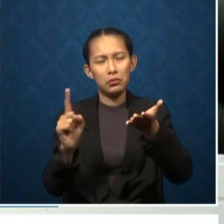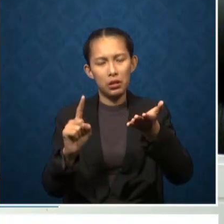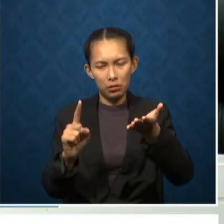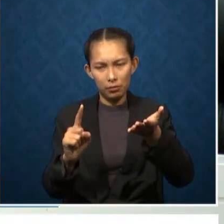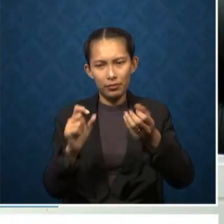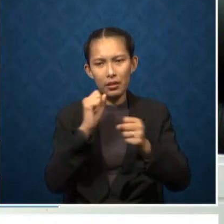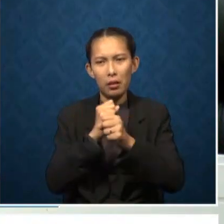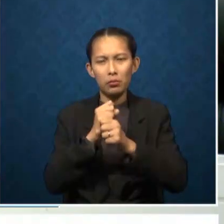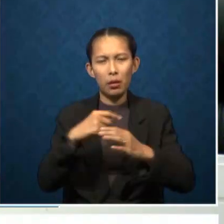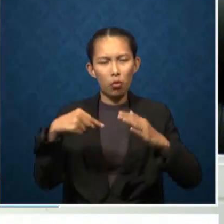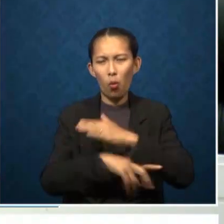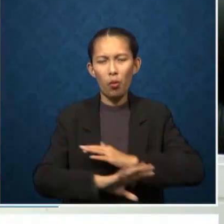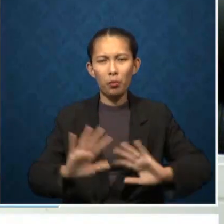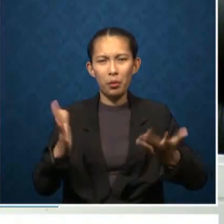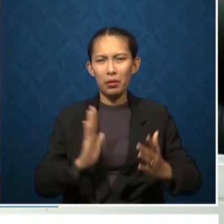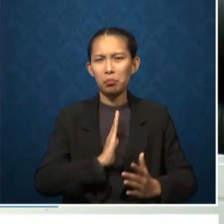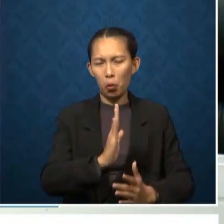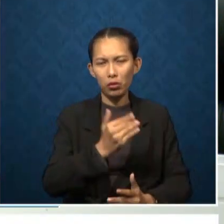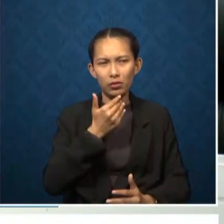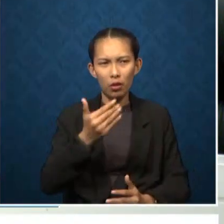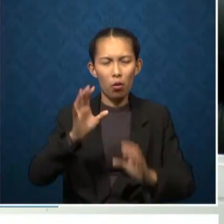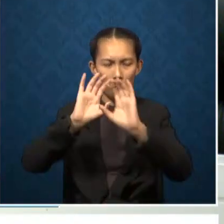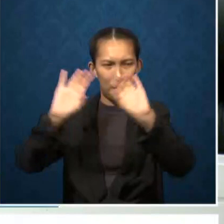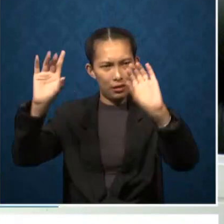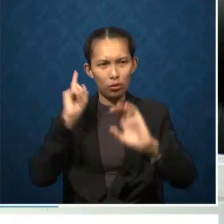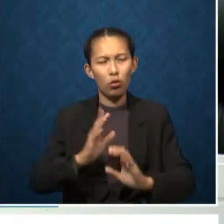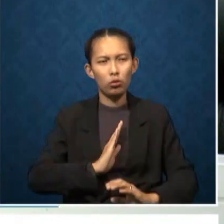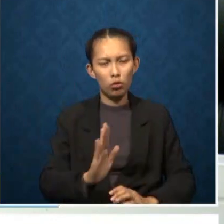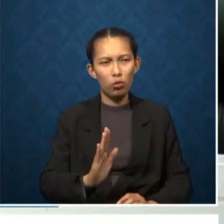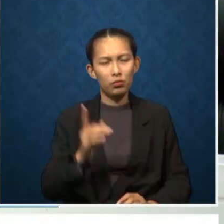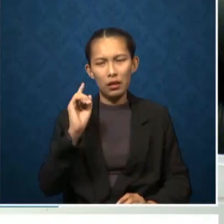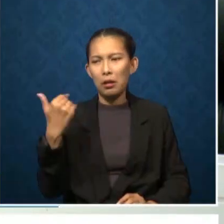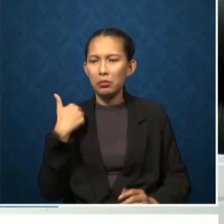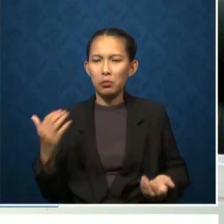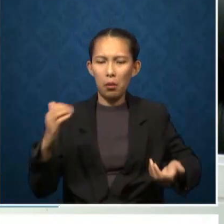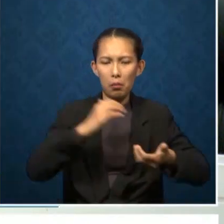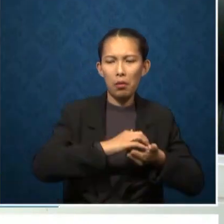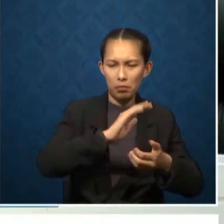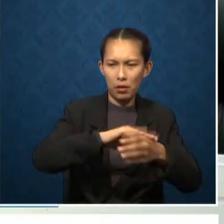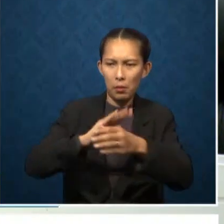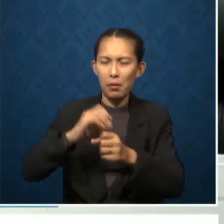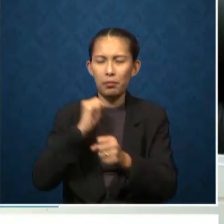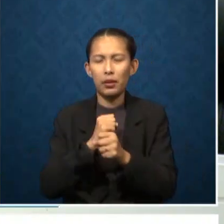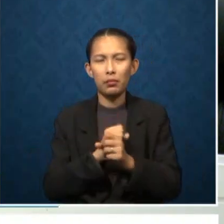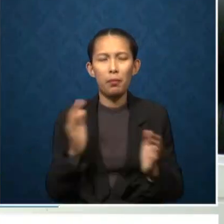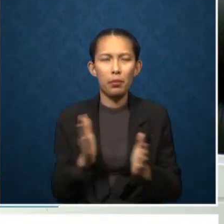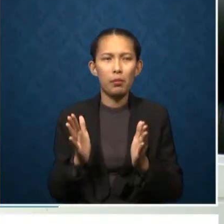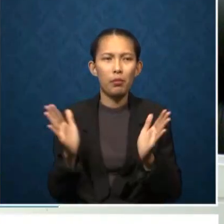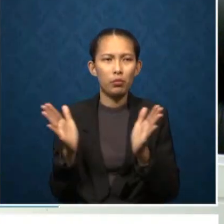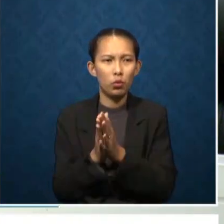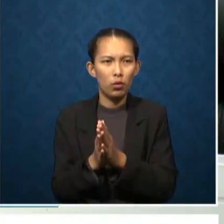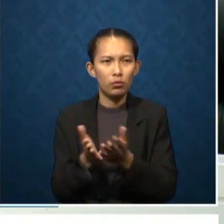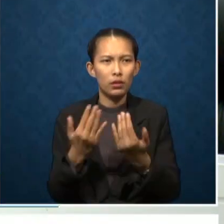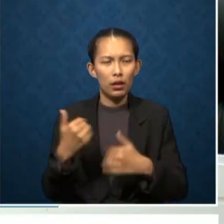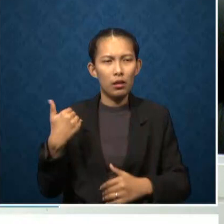ความซื่อตรงในภาครัฐของไทยนะคะแล้วก็เราก็ดึงให้หน่วยงานที่เกี่ยวข้องช่วยกันขับเคลื่อนนะคะนอกจากนั้นนะคะเราก็เร่งขับเคลื่อนเรื่อง